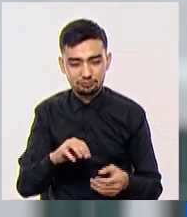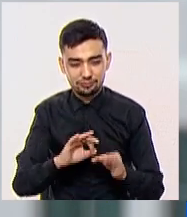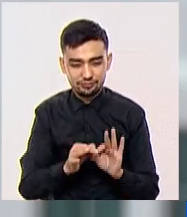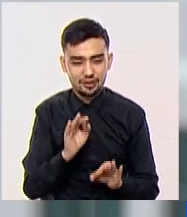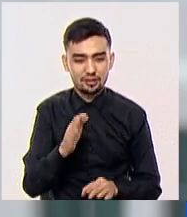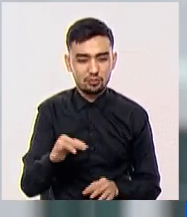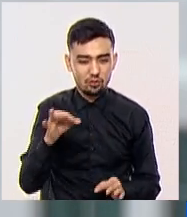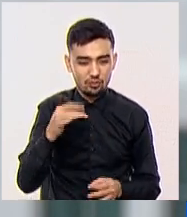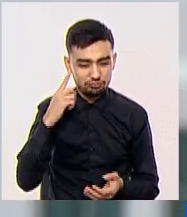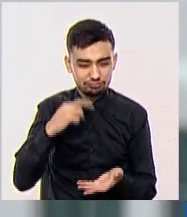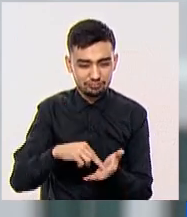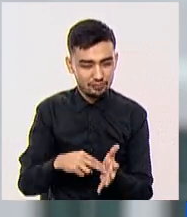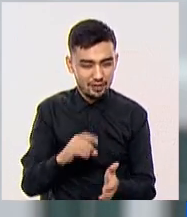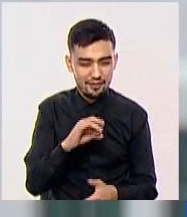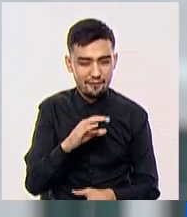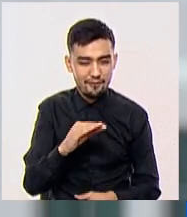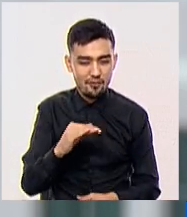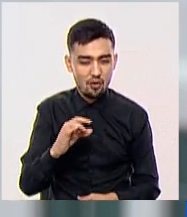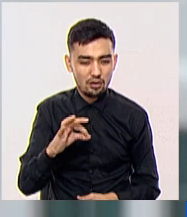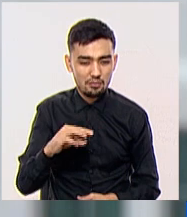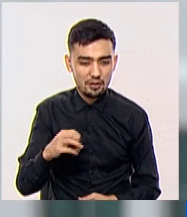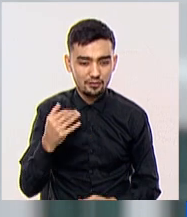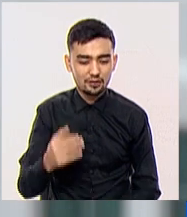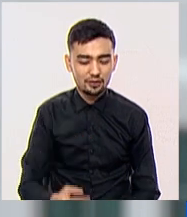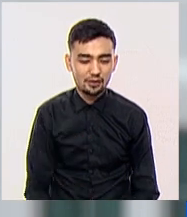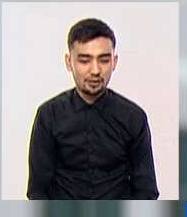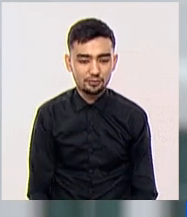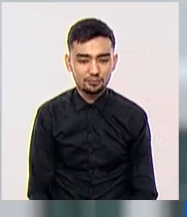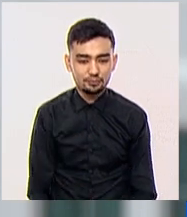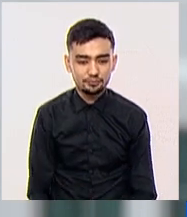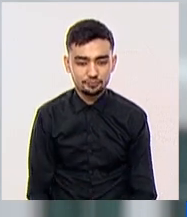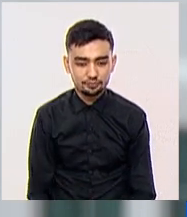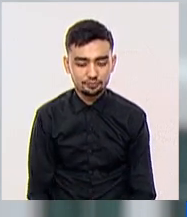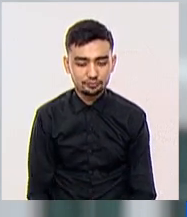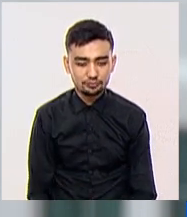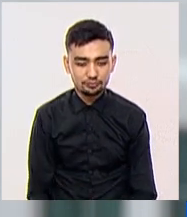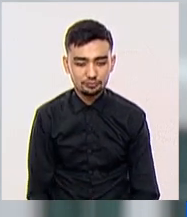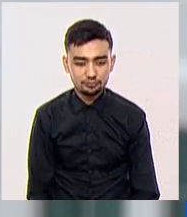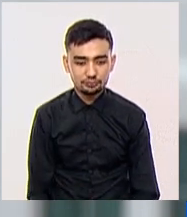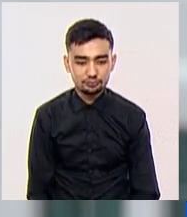расскажет о политреформах. Далее Насипова, Дидар Елеов, Информбюро, Нур-Султан.